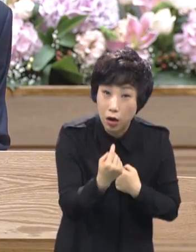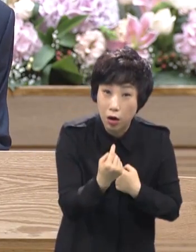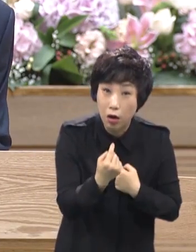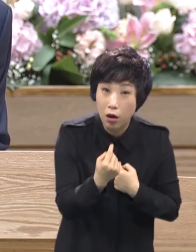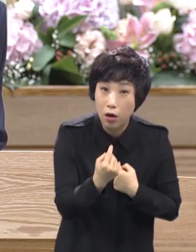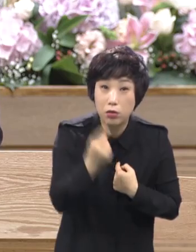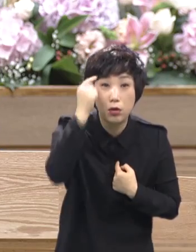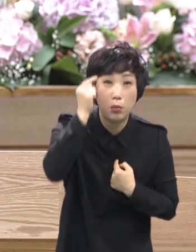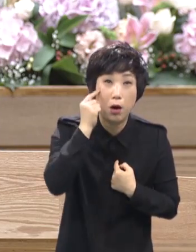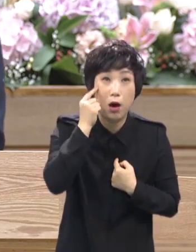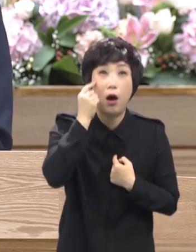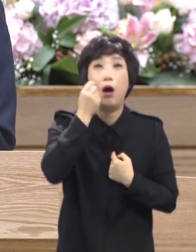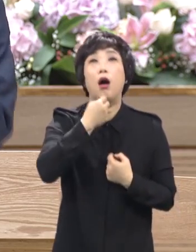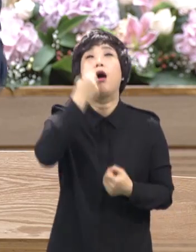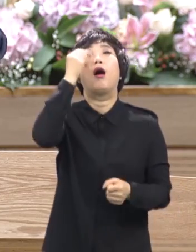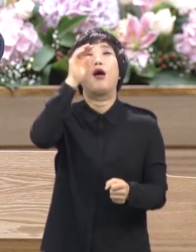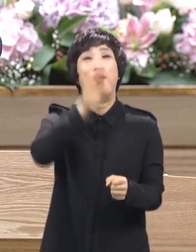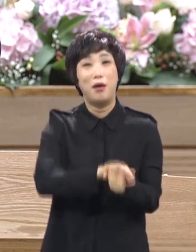어마어마한 것.